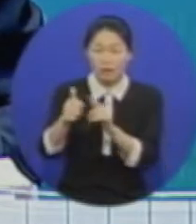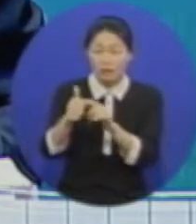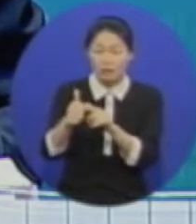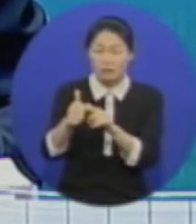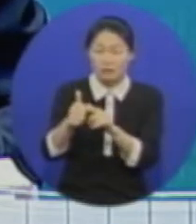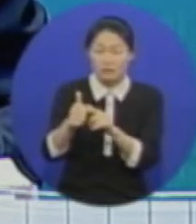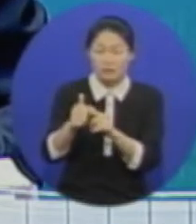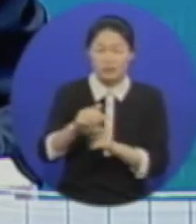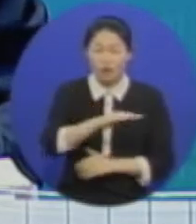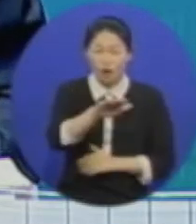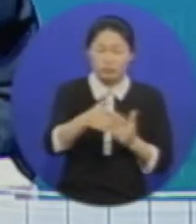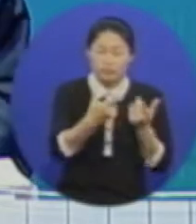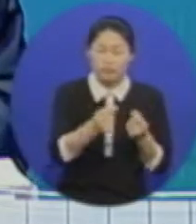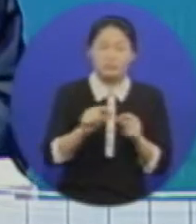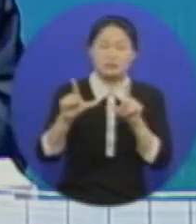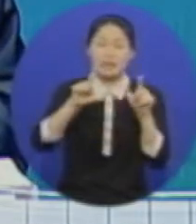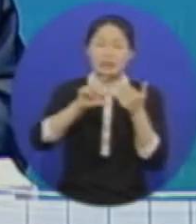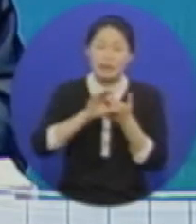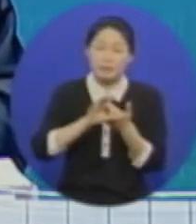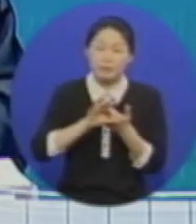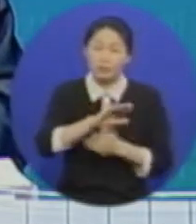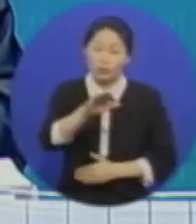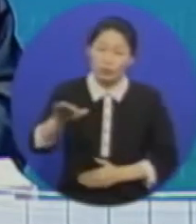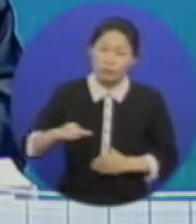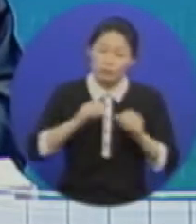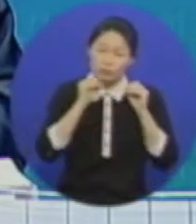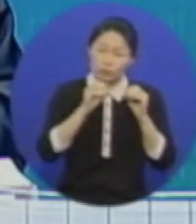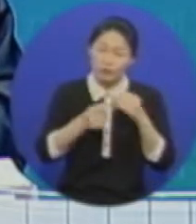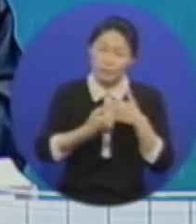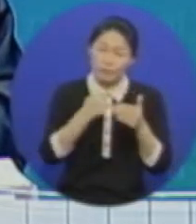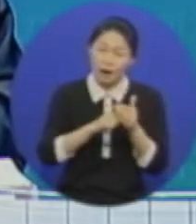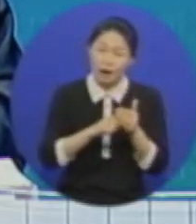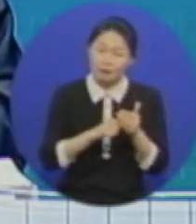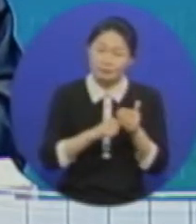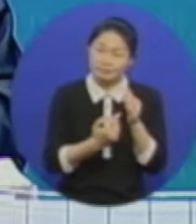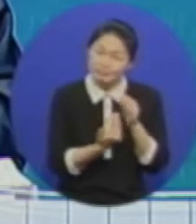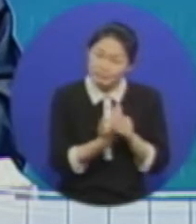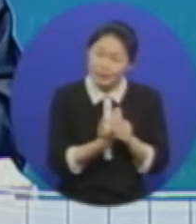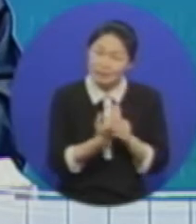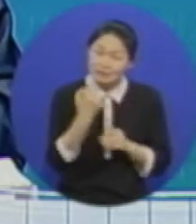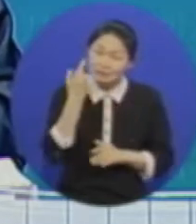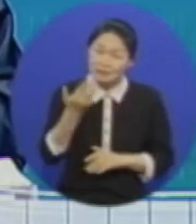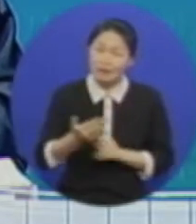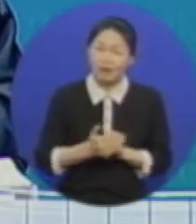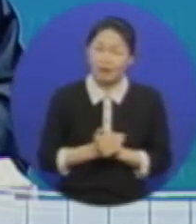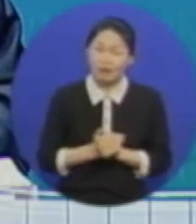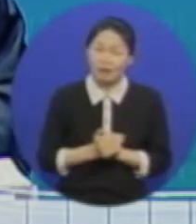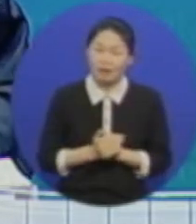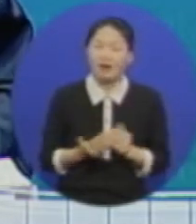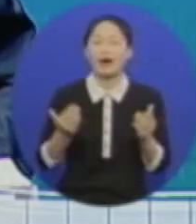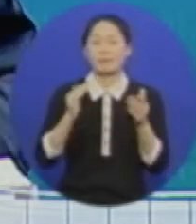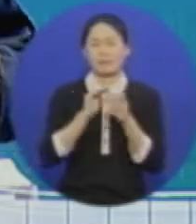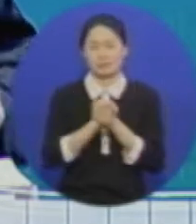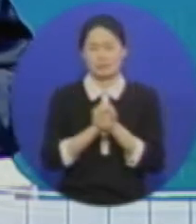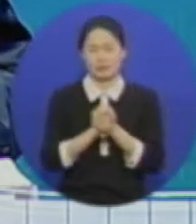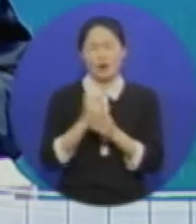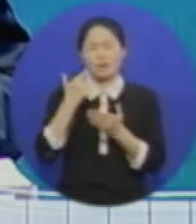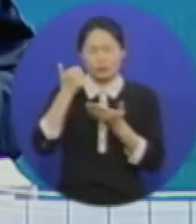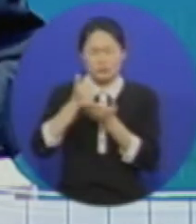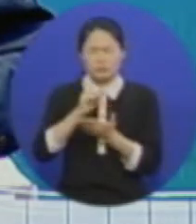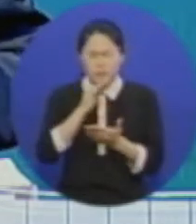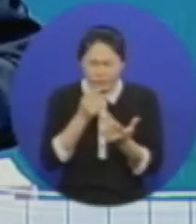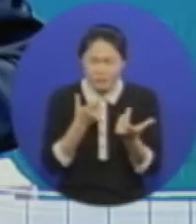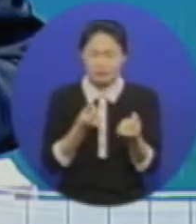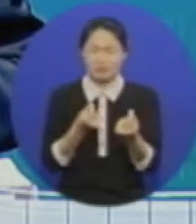사신다면 그러고도 전도할 마음이 생기 십니까 아메니 지어 목사님 정말 그렇습니다